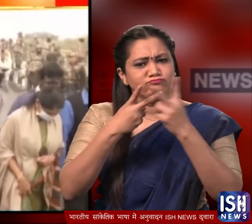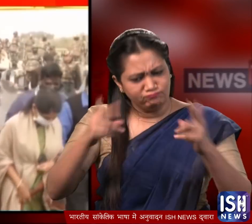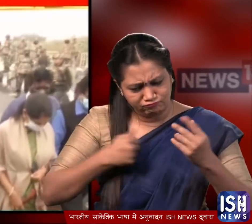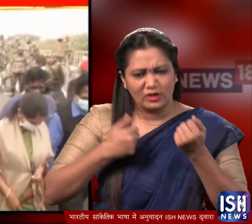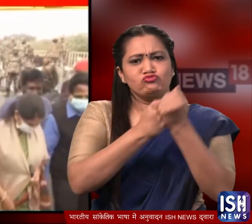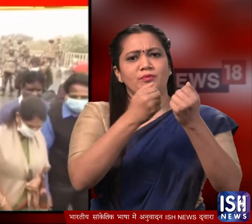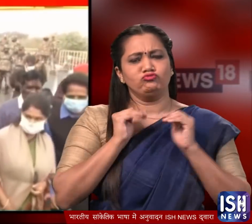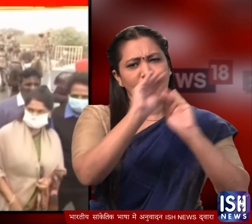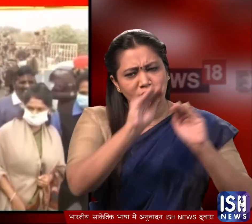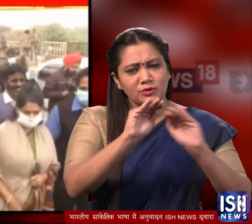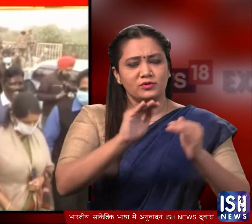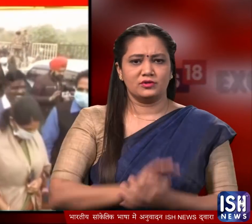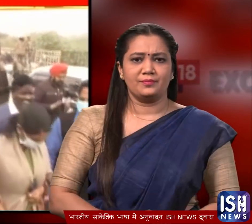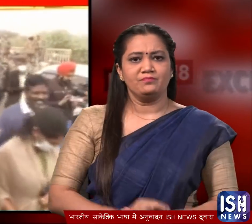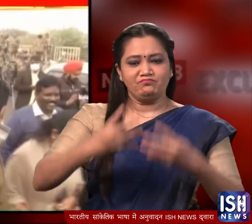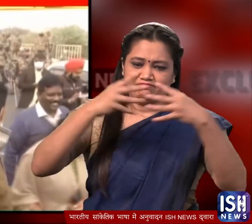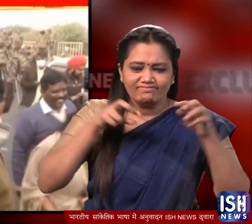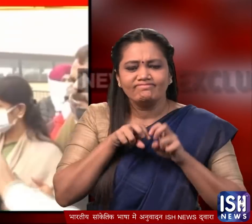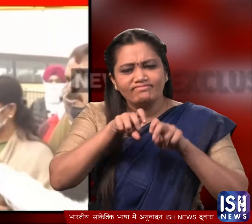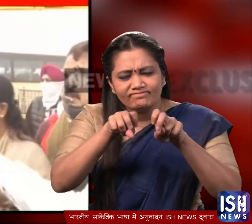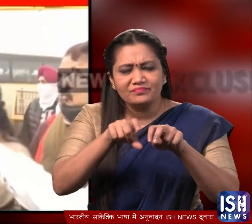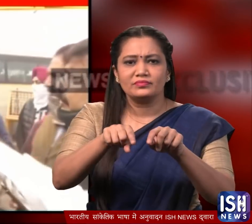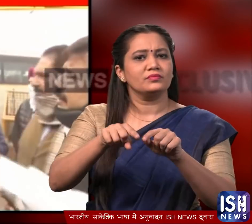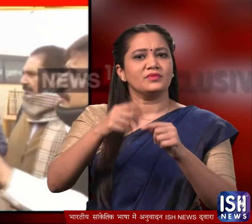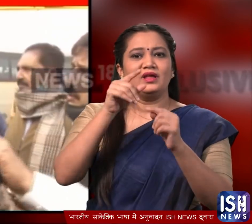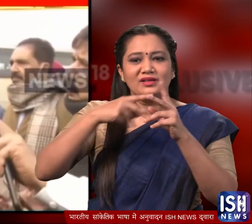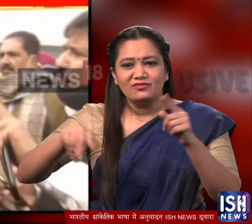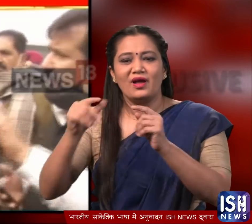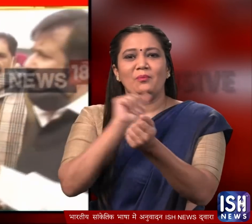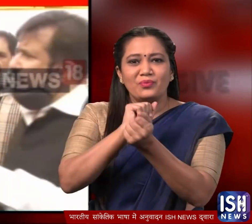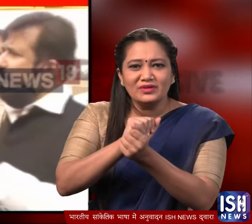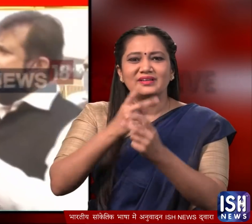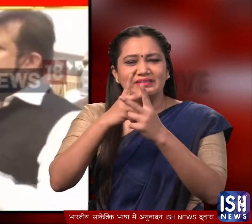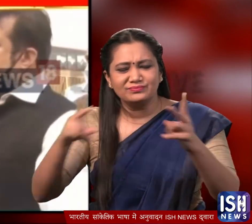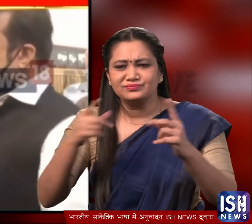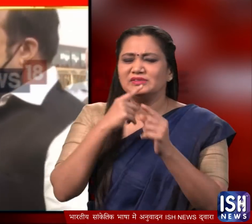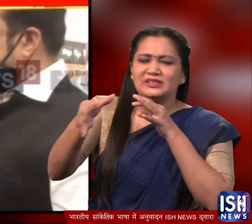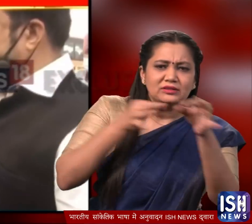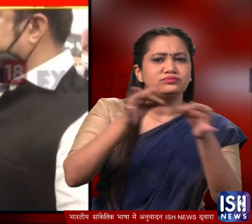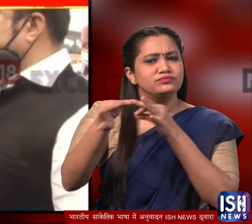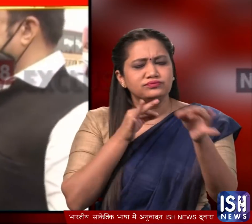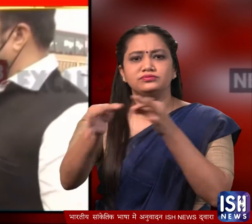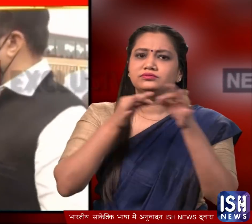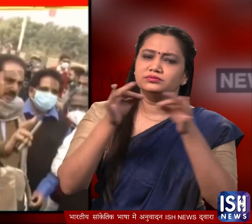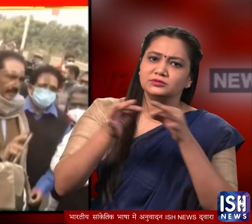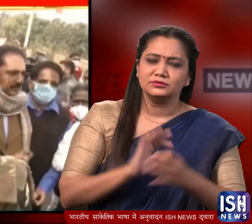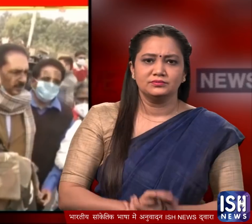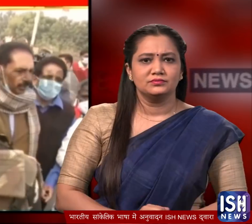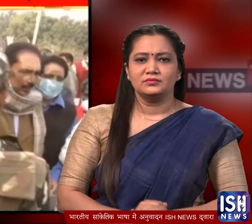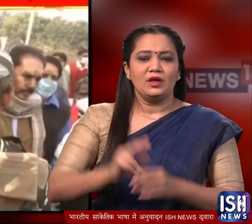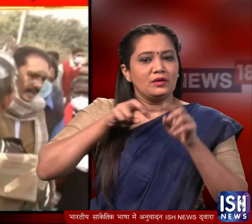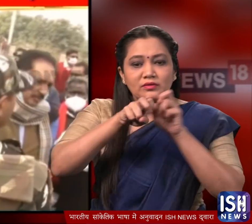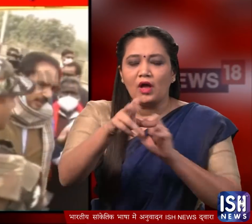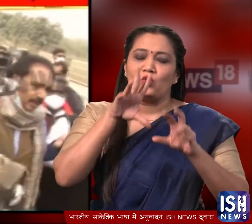कुछ दूर पैदल चलकर तमाम नेता बैरिकेडिंग तक पहुंच गए। सुरक्षा व्यवस्था में लगे जवानों और अफसरों को काफी देर तक समझाते रहे,